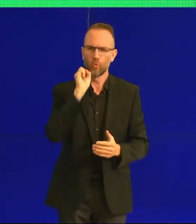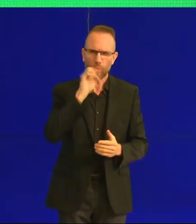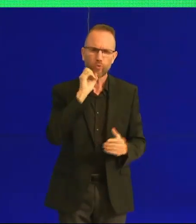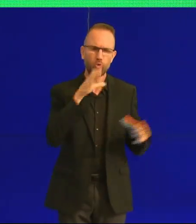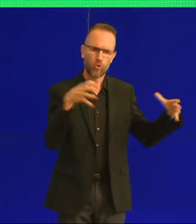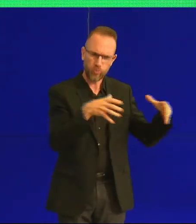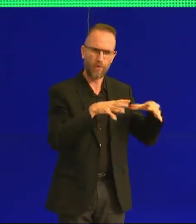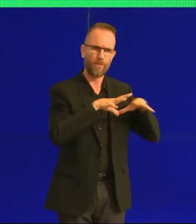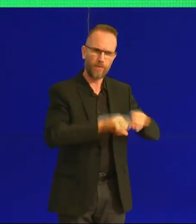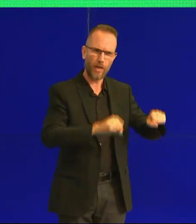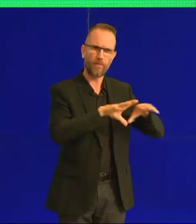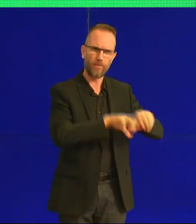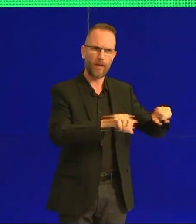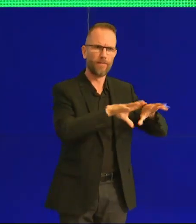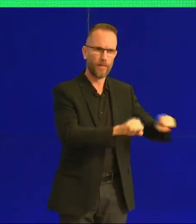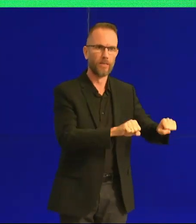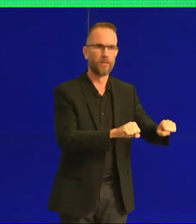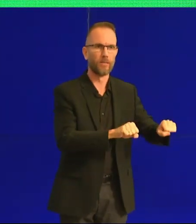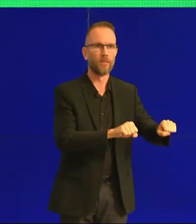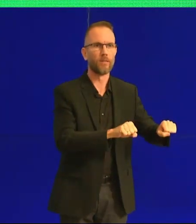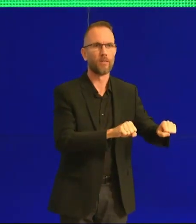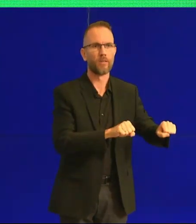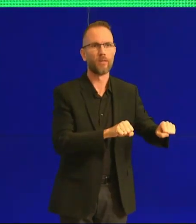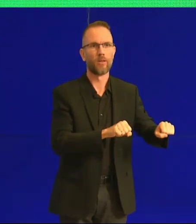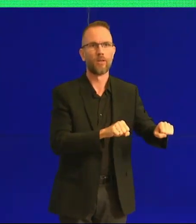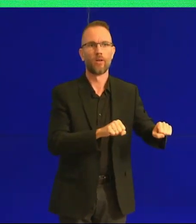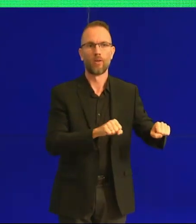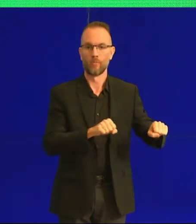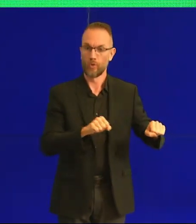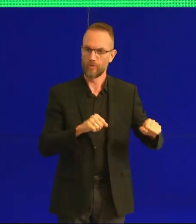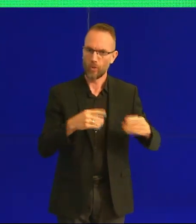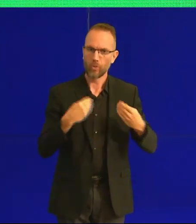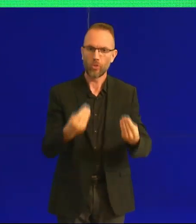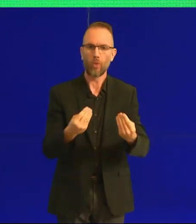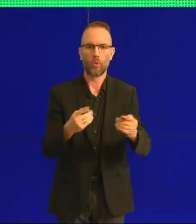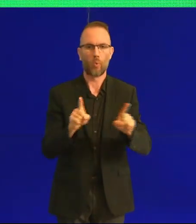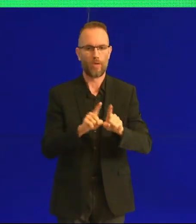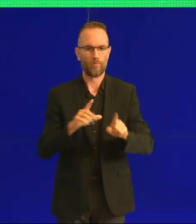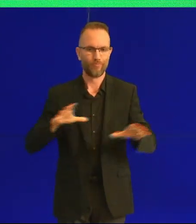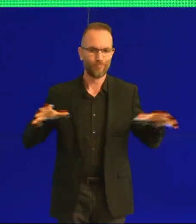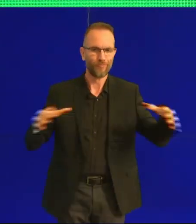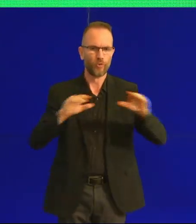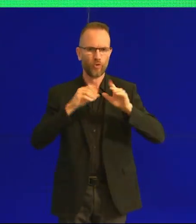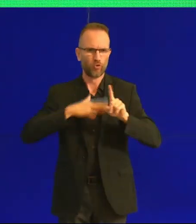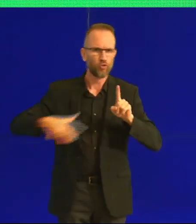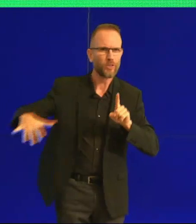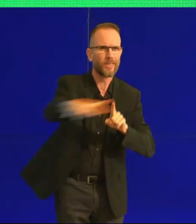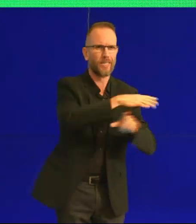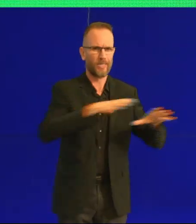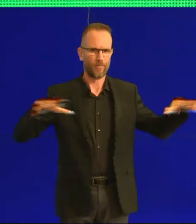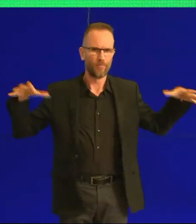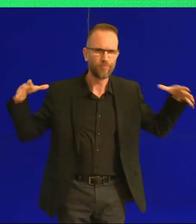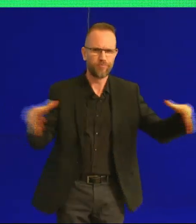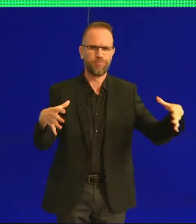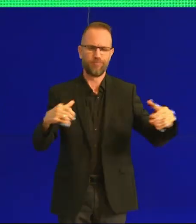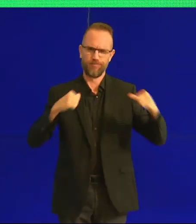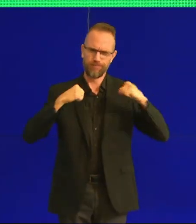à notre société cette force nécessaire et construisent ce qu'on appelle une résilience pour sortir ensemble de cette crise